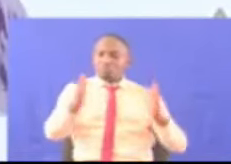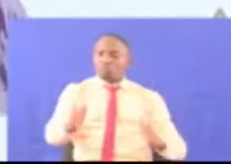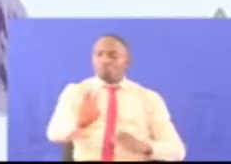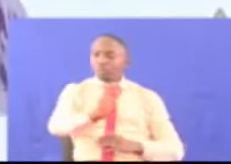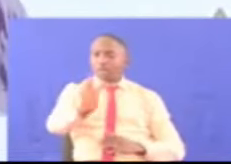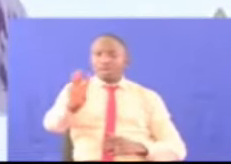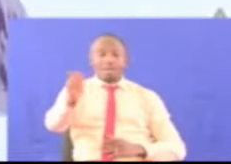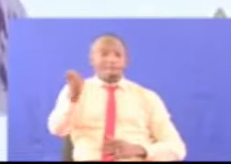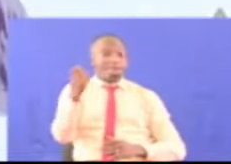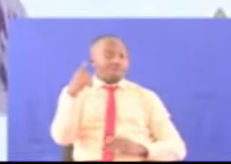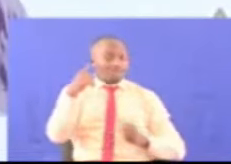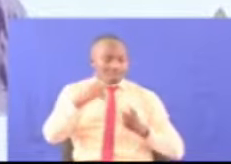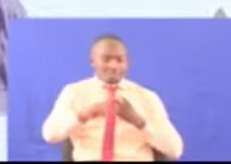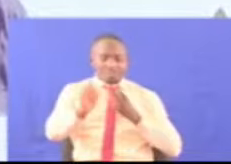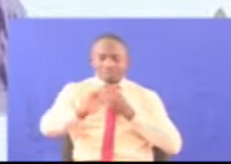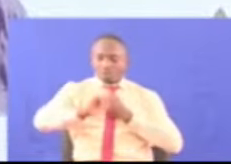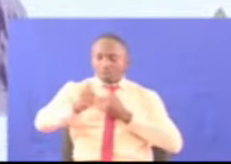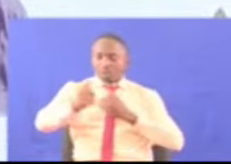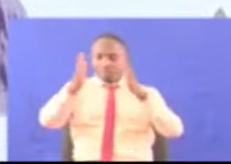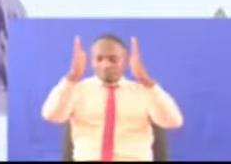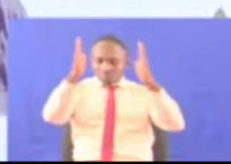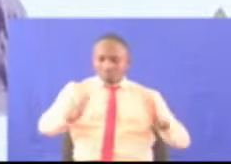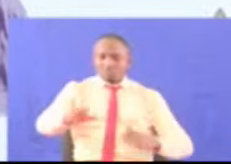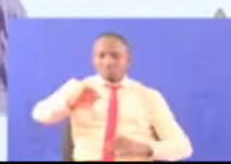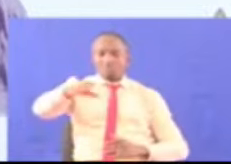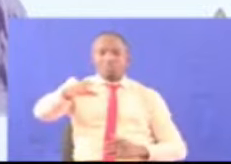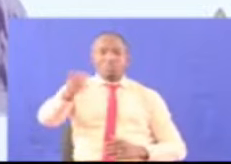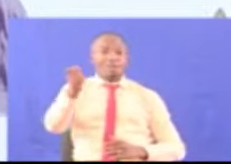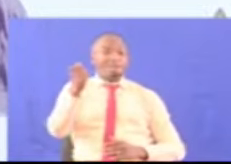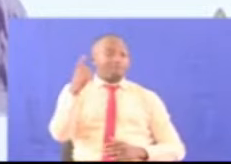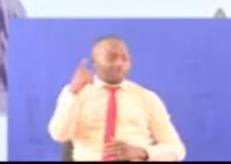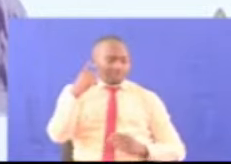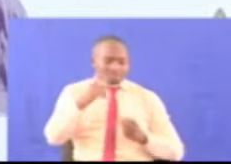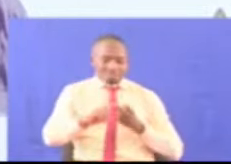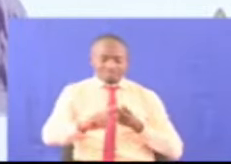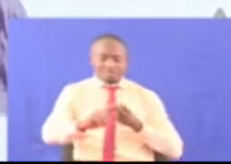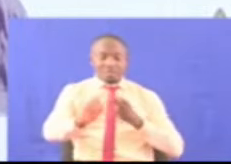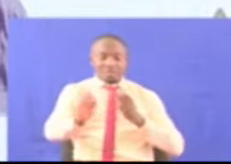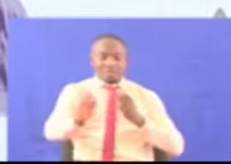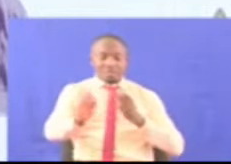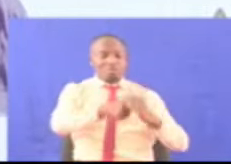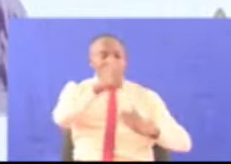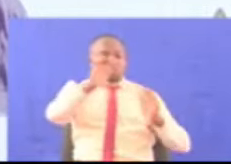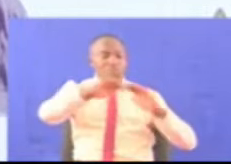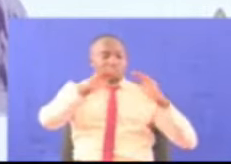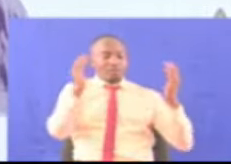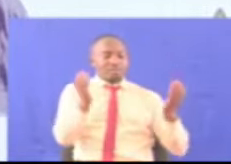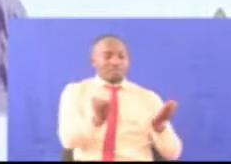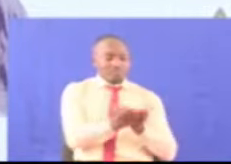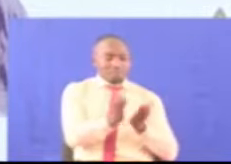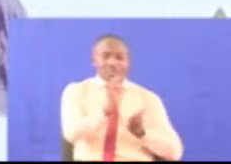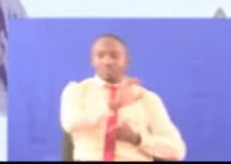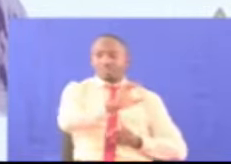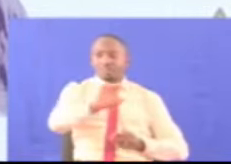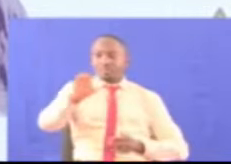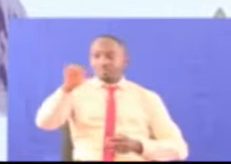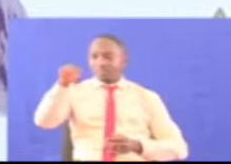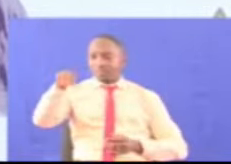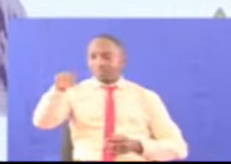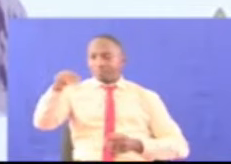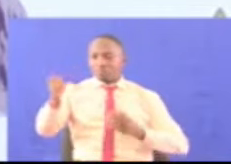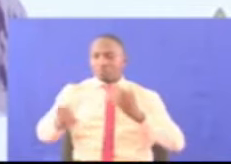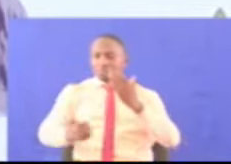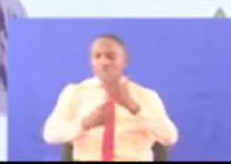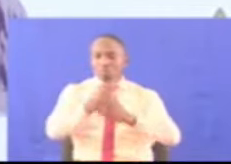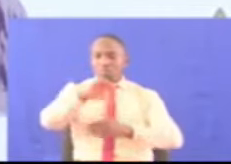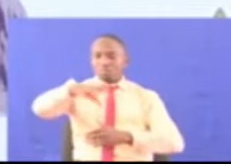ya Mbeya na mwakilishi wa mkuu wa mkoa wa Mbeya. Viongozi wa Chama cha Mapinduzi kutoka mkoa wa